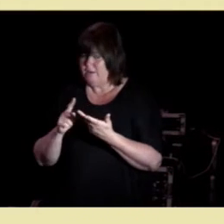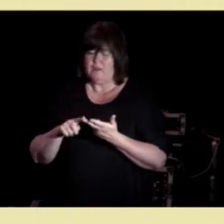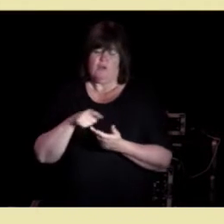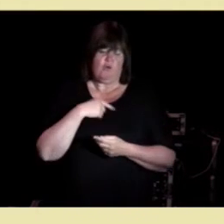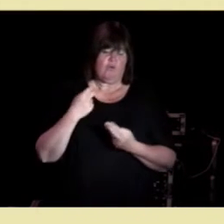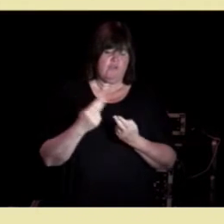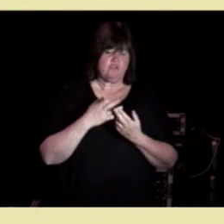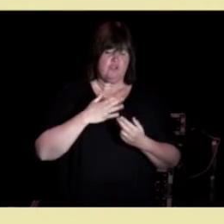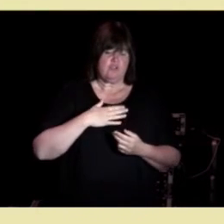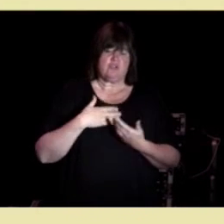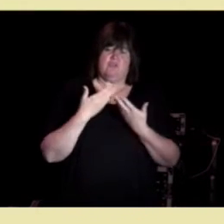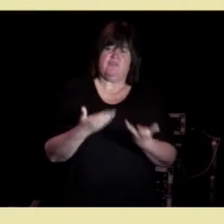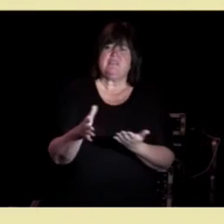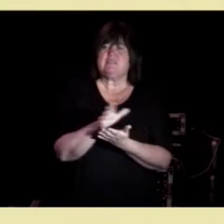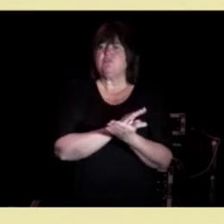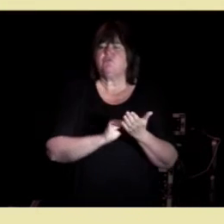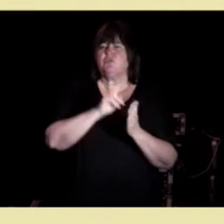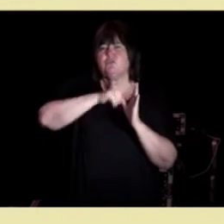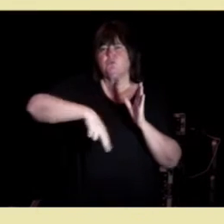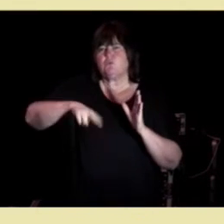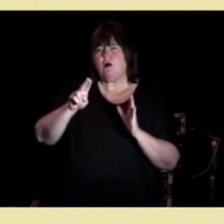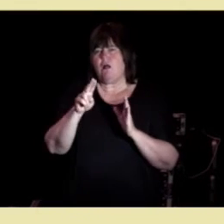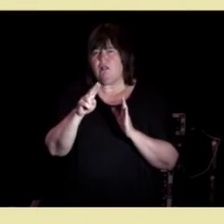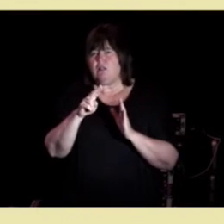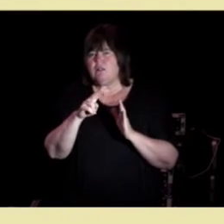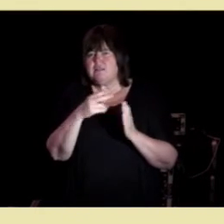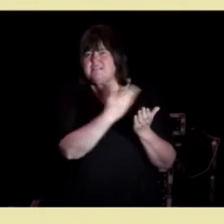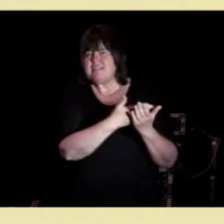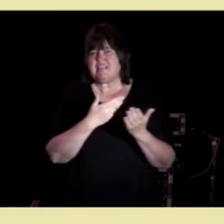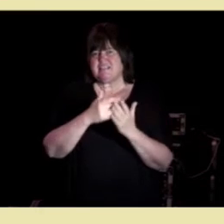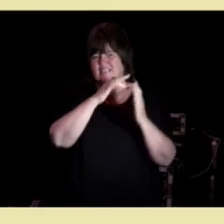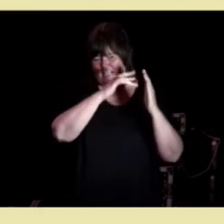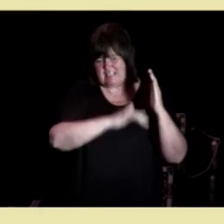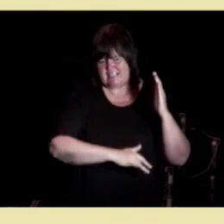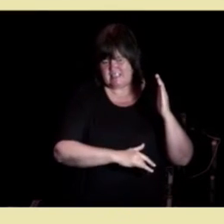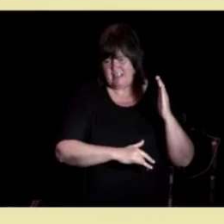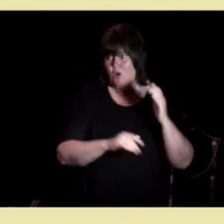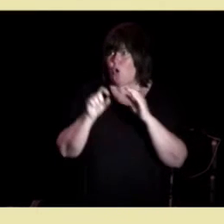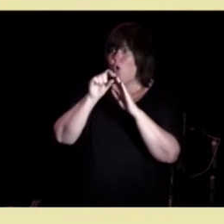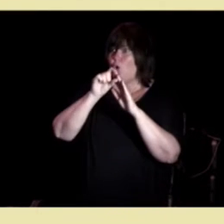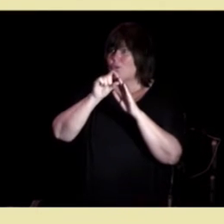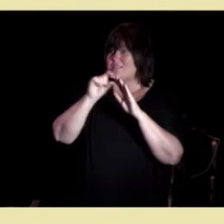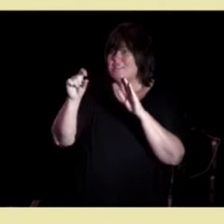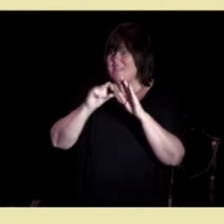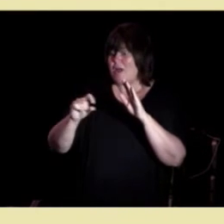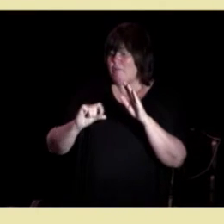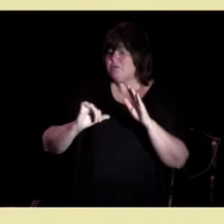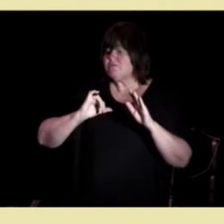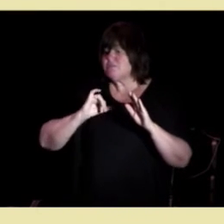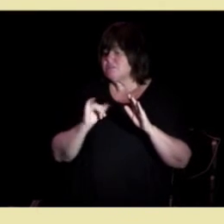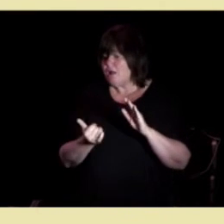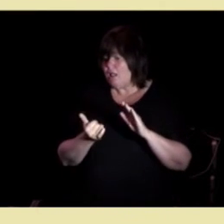nasjonale kvalitetsregistrene. Og rekken av tema står i kø.